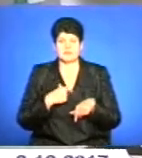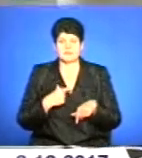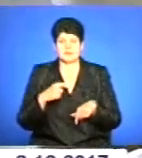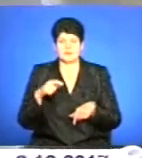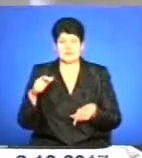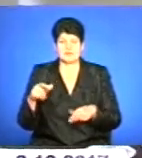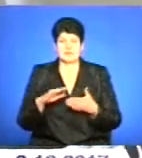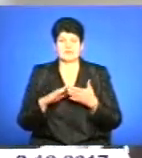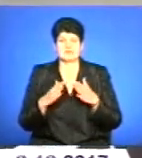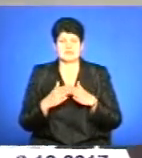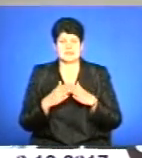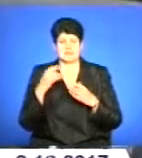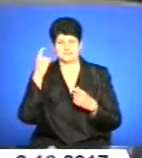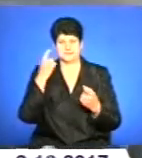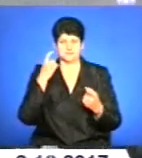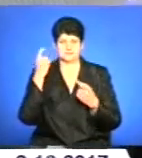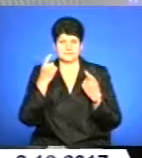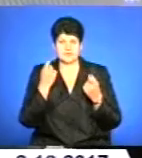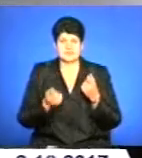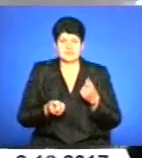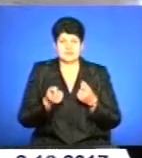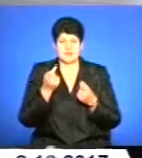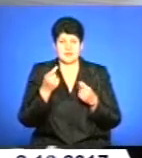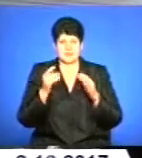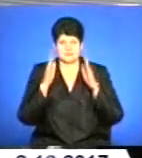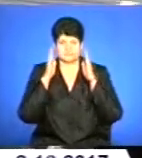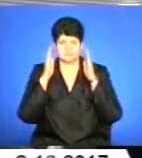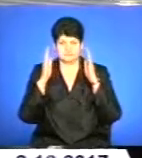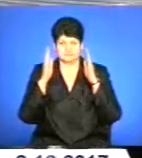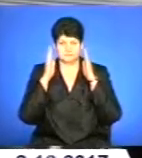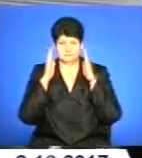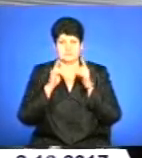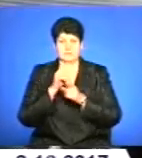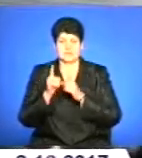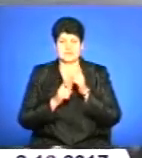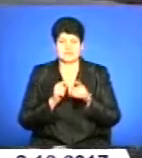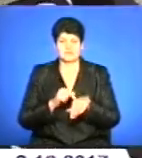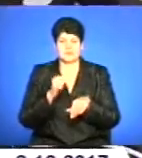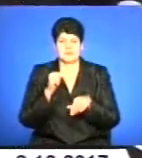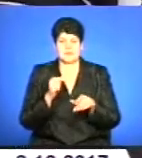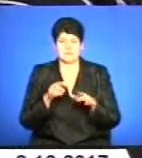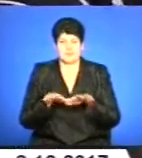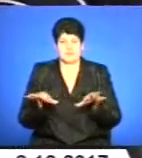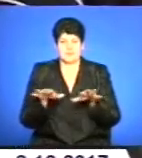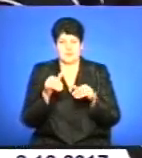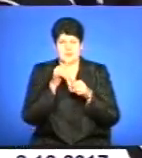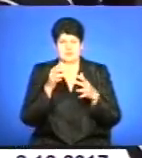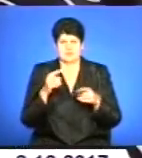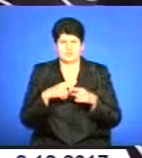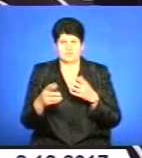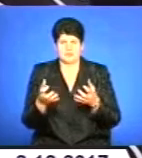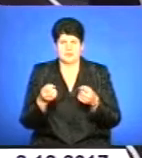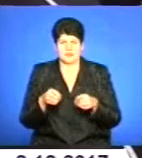стані алкогольного сп'яніння. З'являється так званий тунельний зір. Змінюється відчуття простору, неможливо швидко приймати рішення.